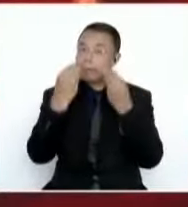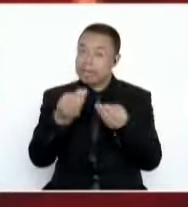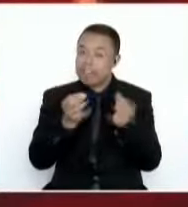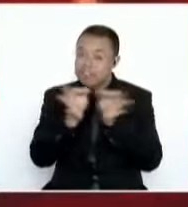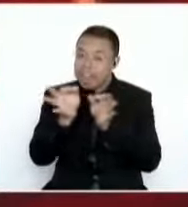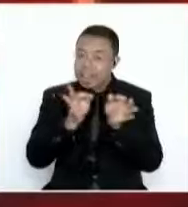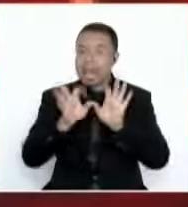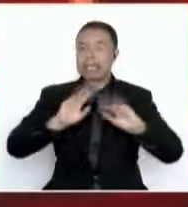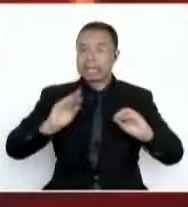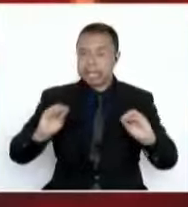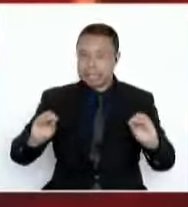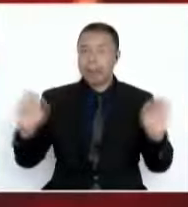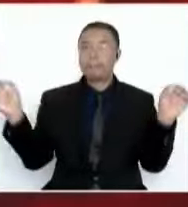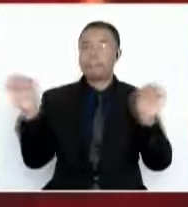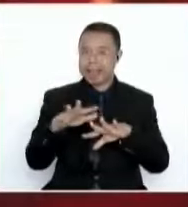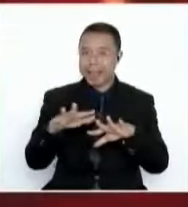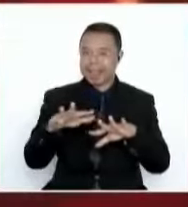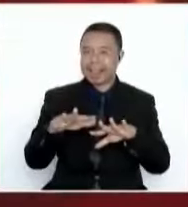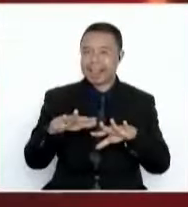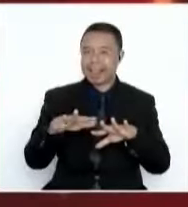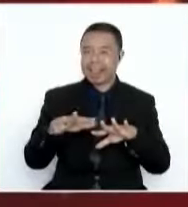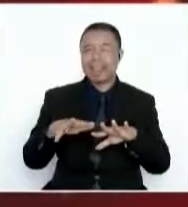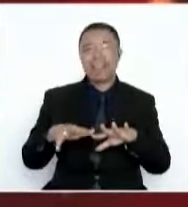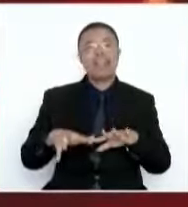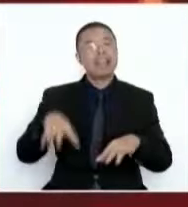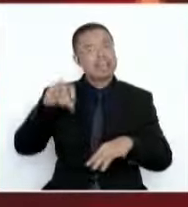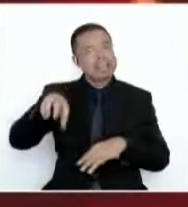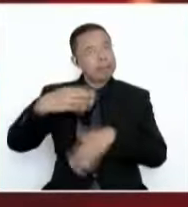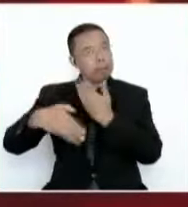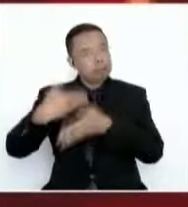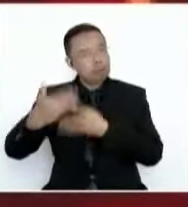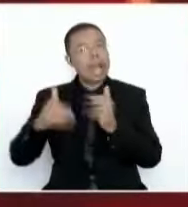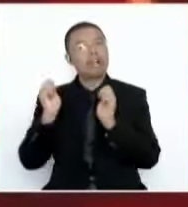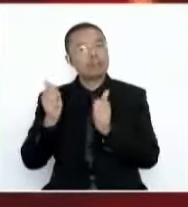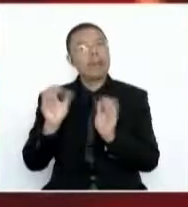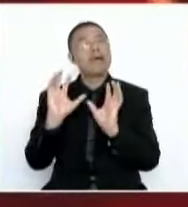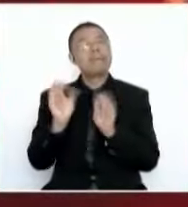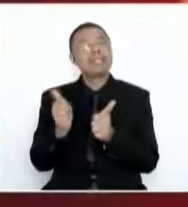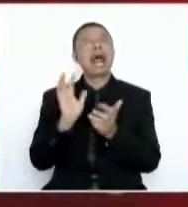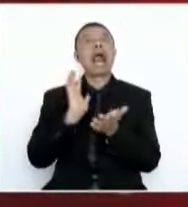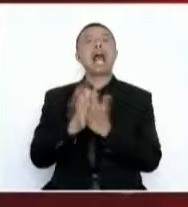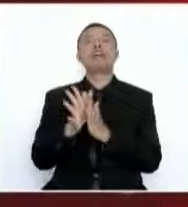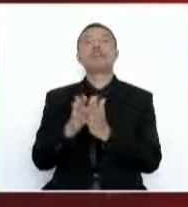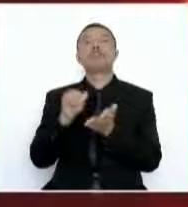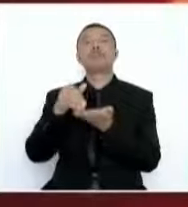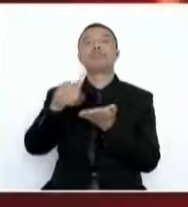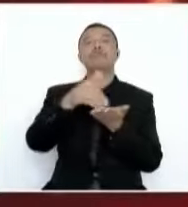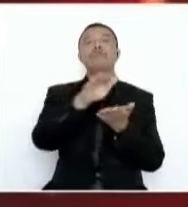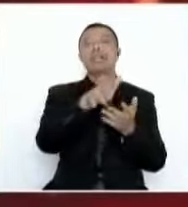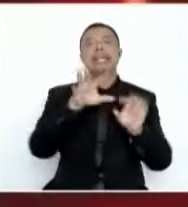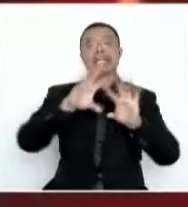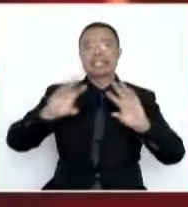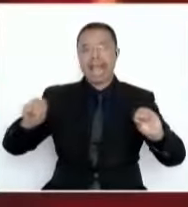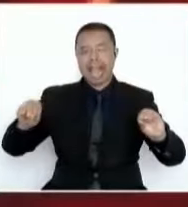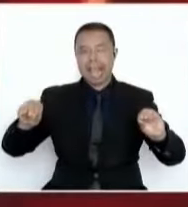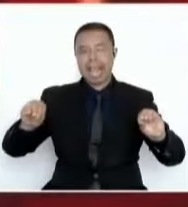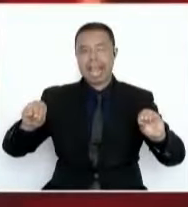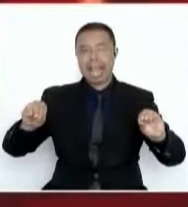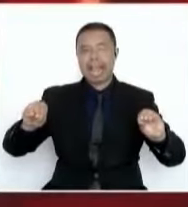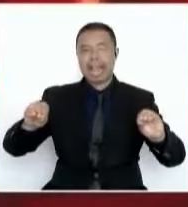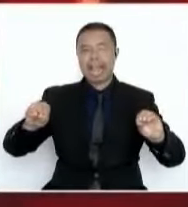fasilitas kerja praktik di di pasar kerja yang ada sehingga nanti bisa langsung ditempatkan di sana kemudian